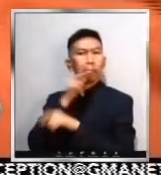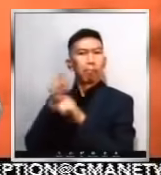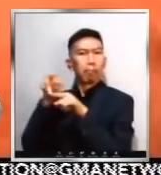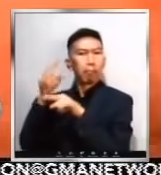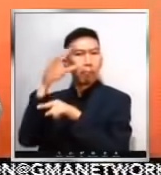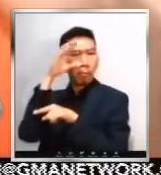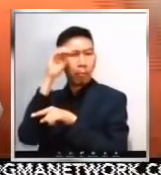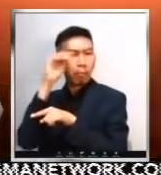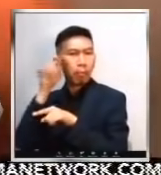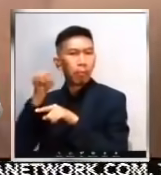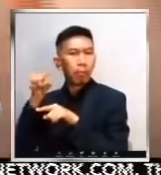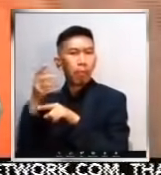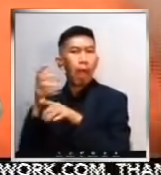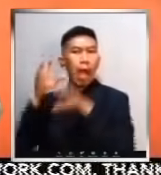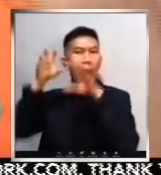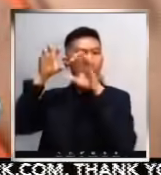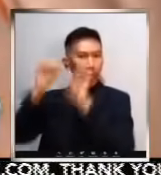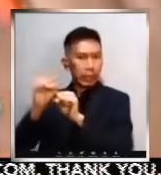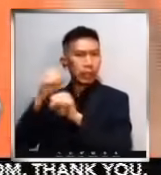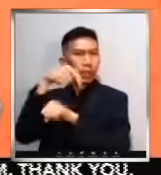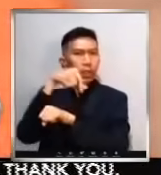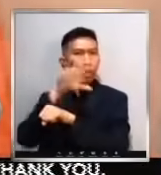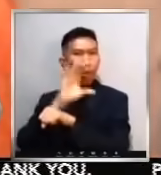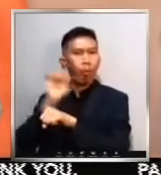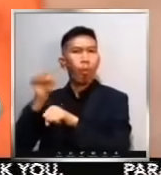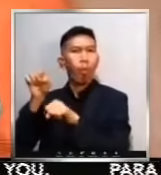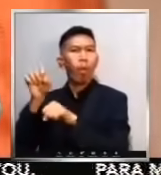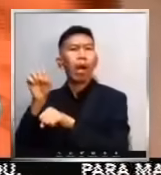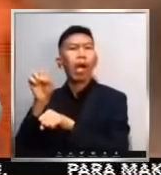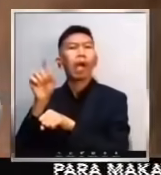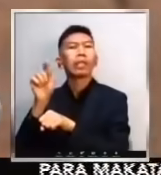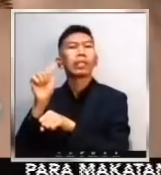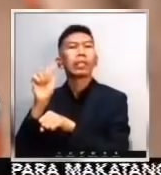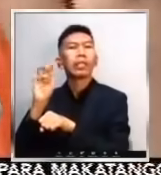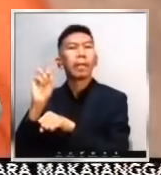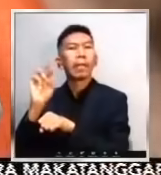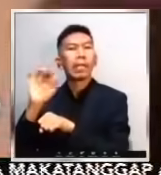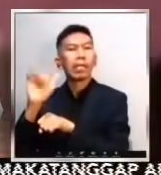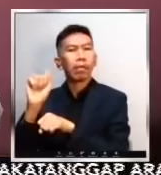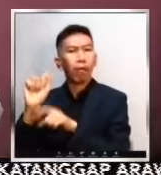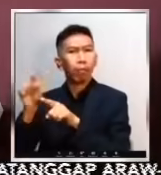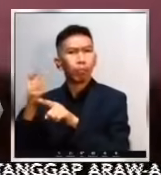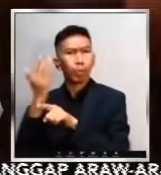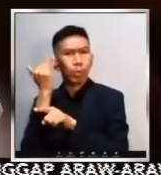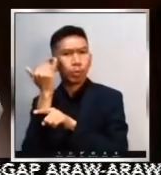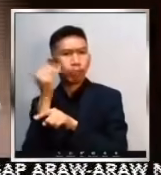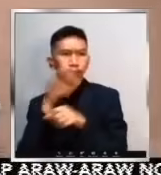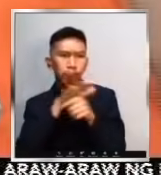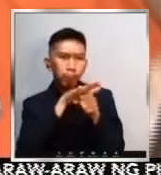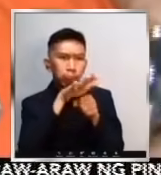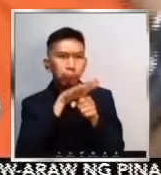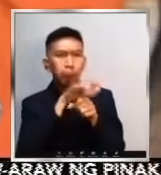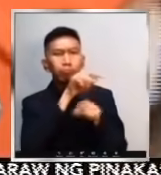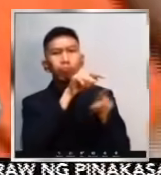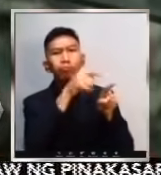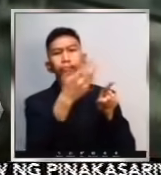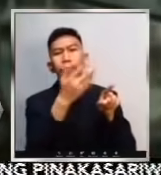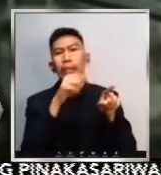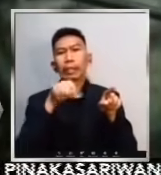ng Quezon City Police District si Santa Maria makarang ireklamo ng panggagahasa ng 7 kababaihan na karamihay mga massage